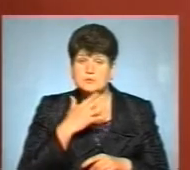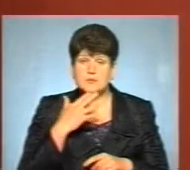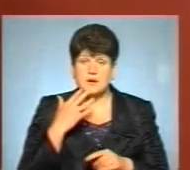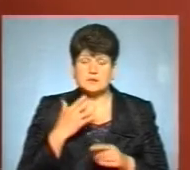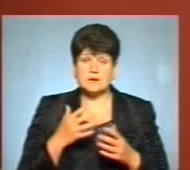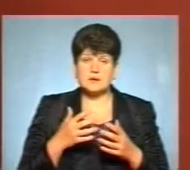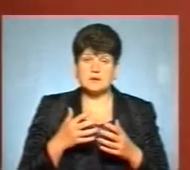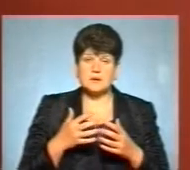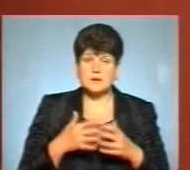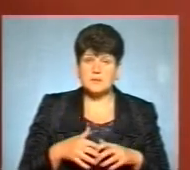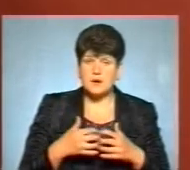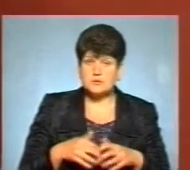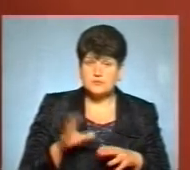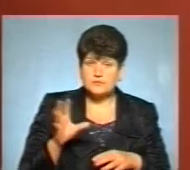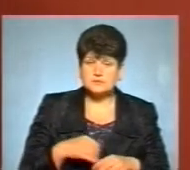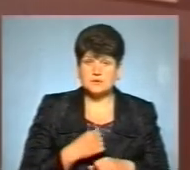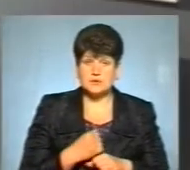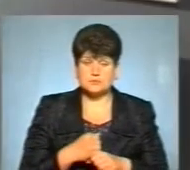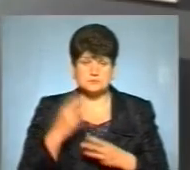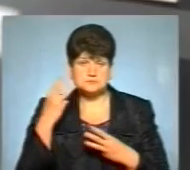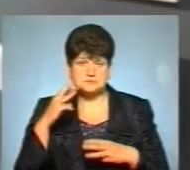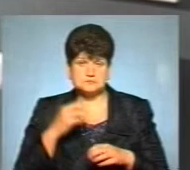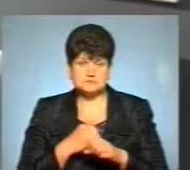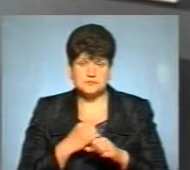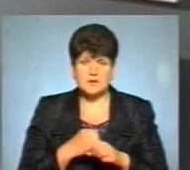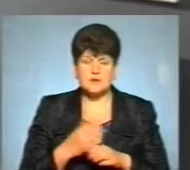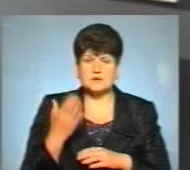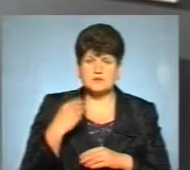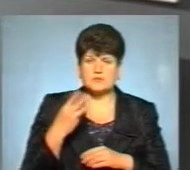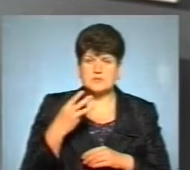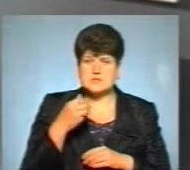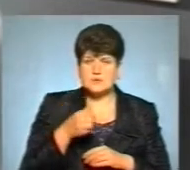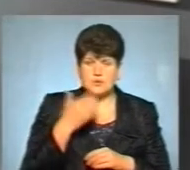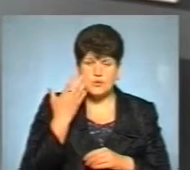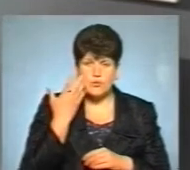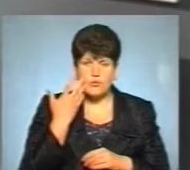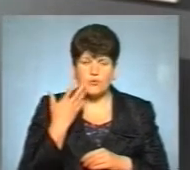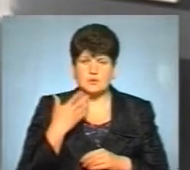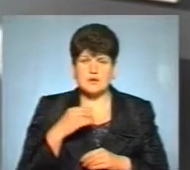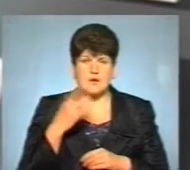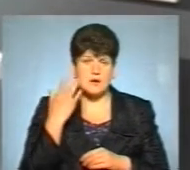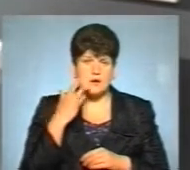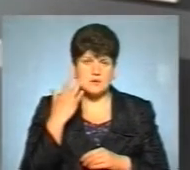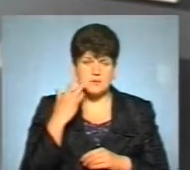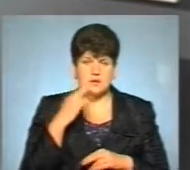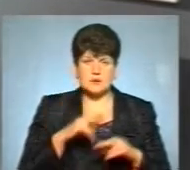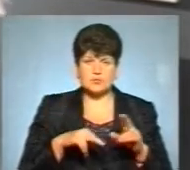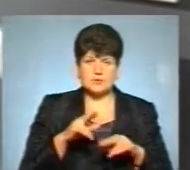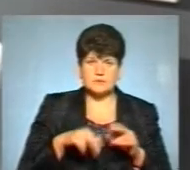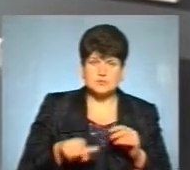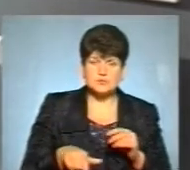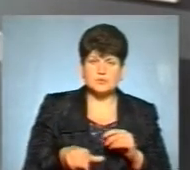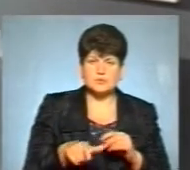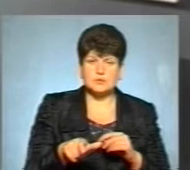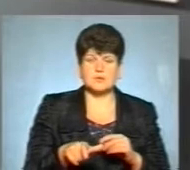механізовано, модернізовано. І то, що раніше, в 30-ті роки, в період депресії, коли виходила з депресії Америка через будівництво доріг,